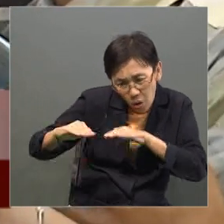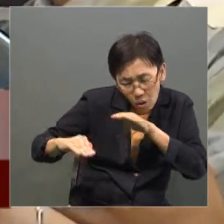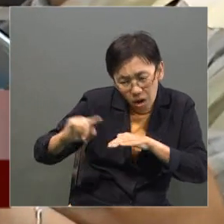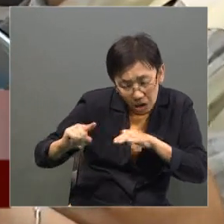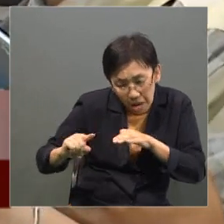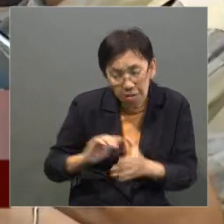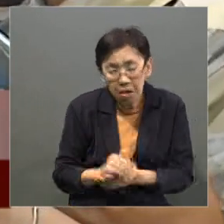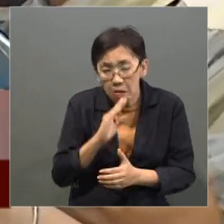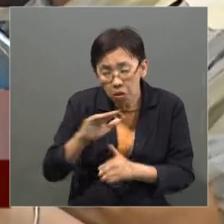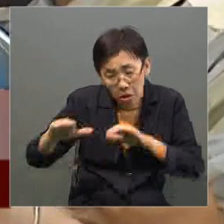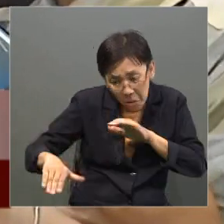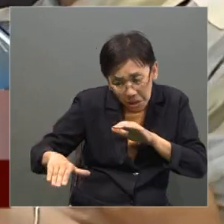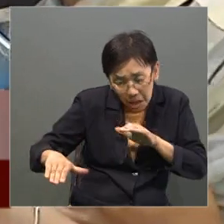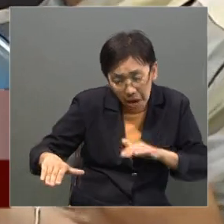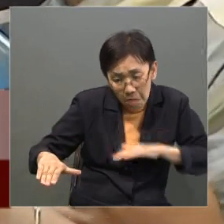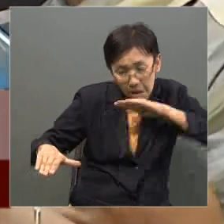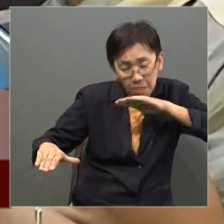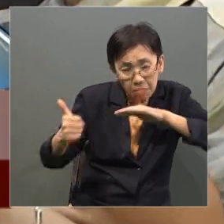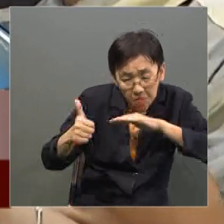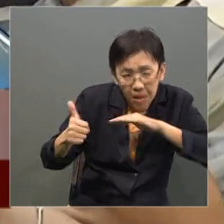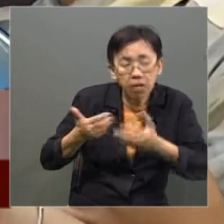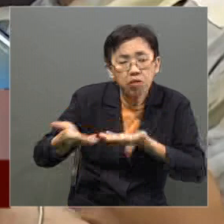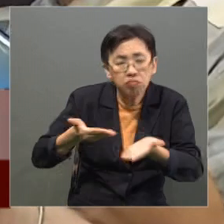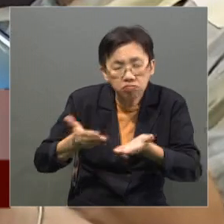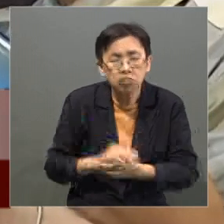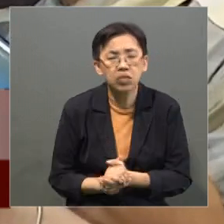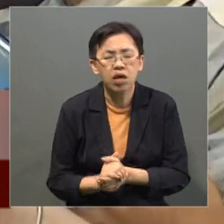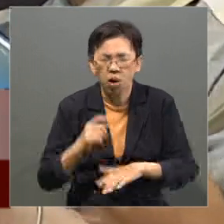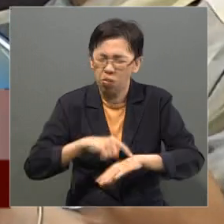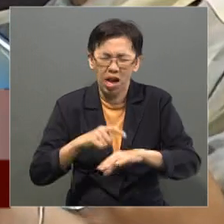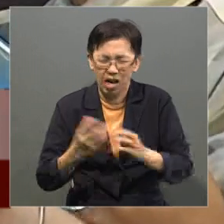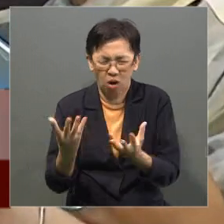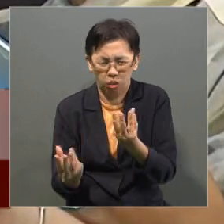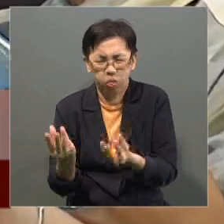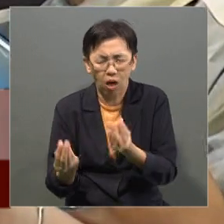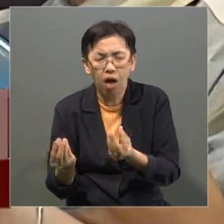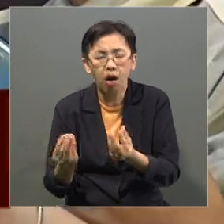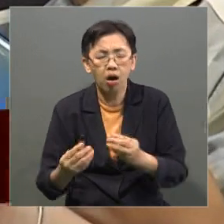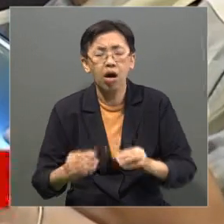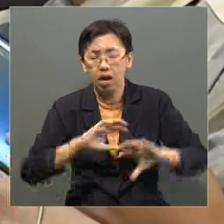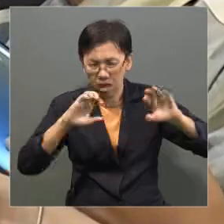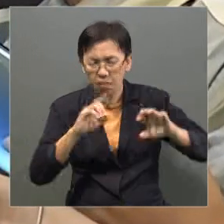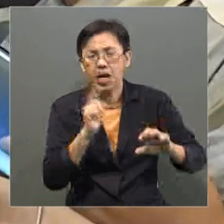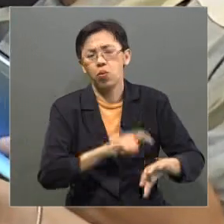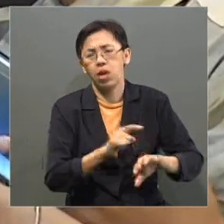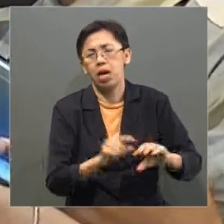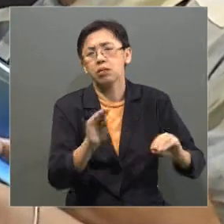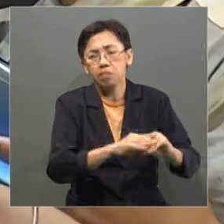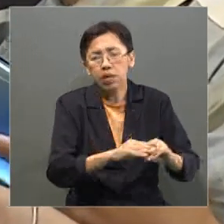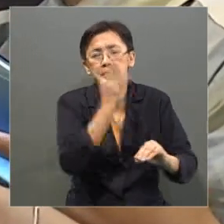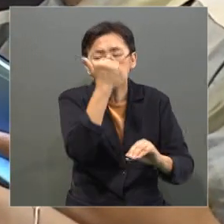าเพิ่มเป็นไปได้ไหมแต่อย่างไรเราก็มีธงในใจที่ต้องปรับเวลาให้โอกาสรัฐบาลในการตอบคำถามฝ่ายค้านน